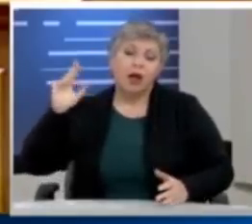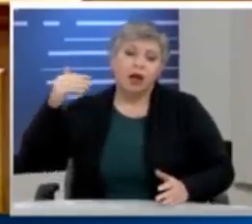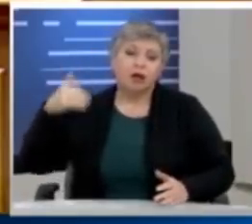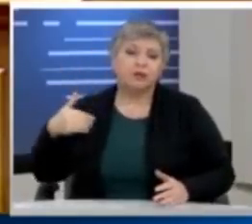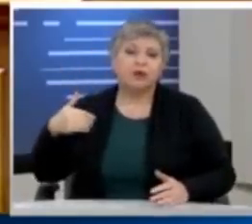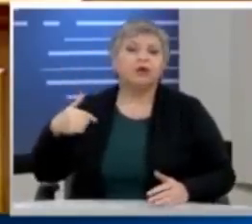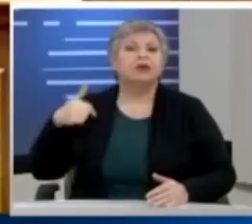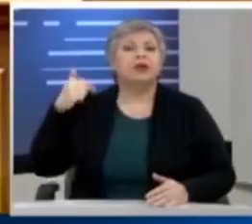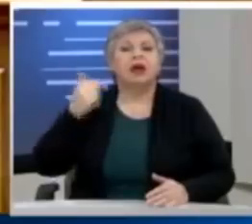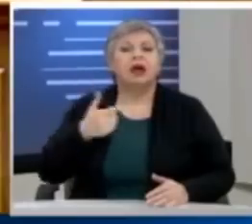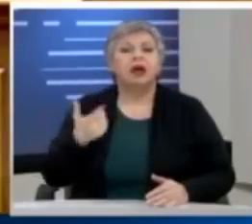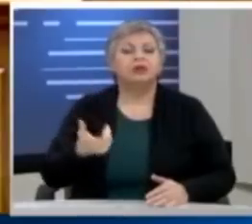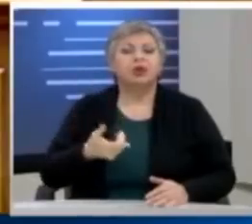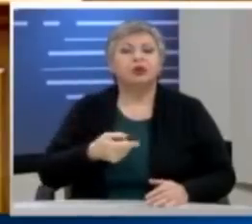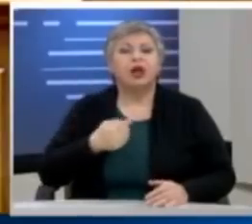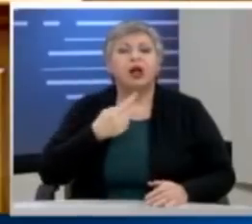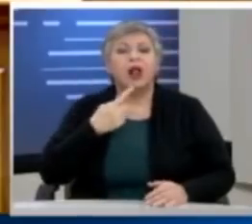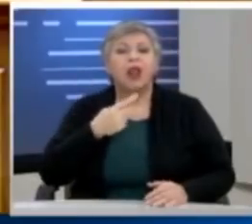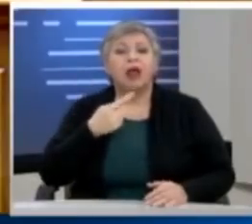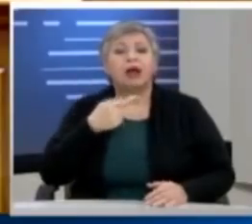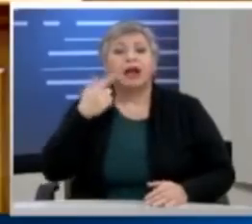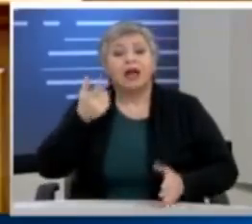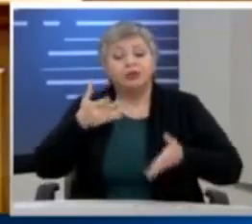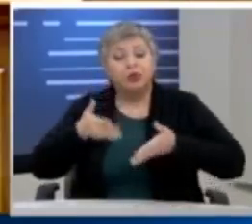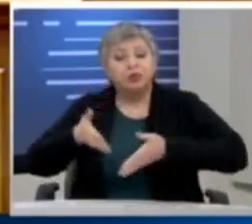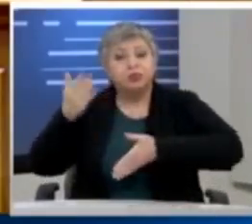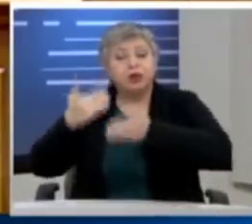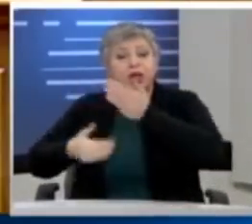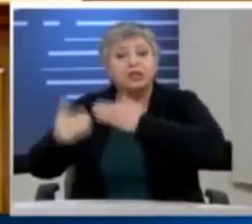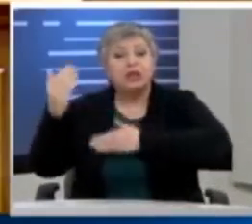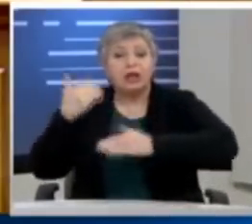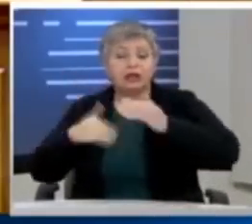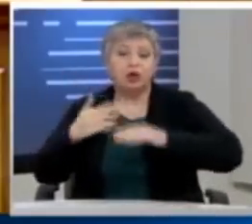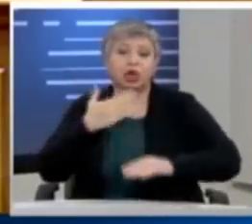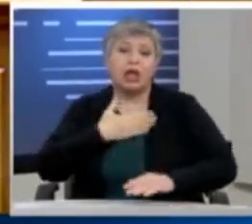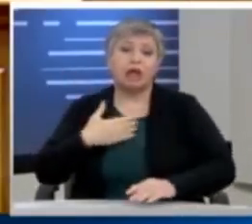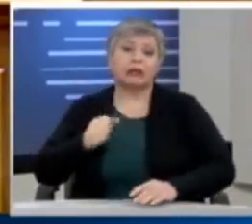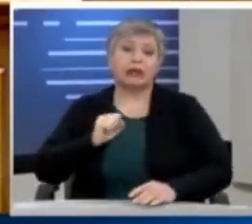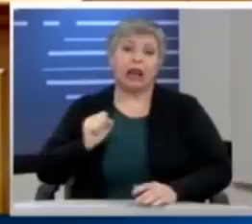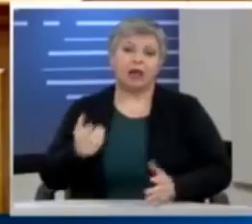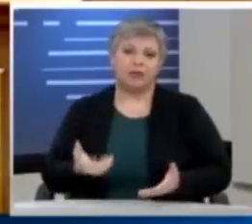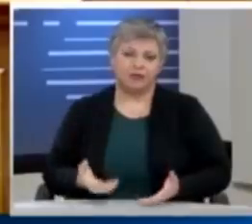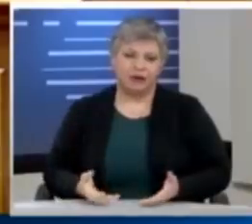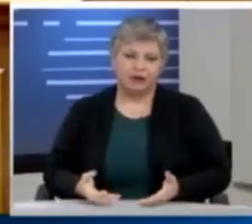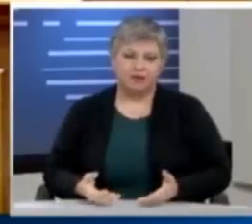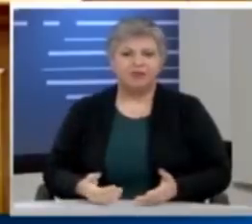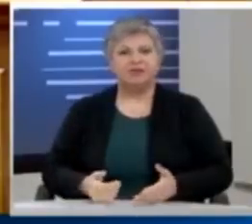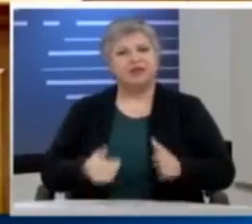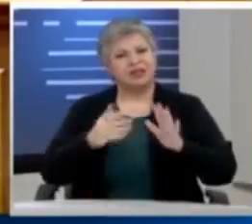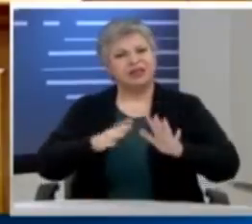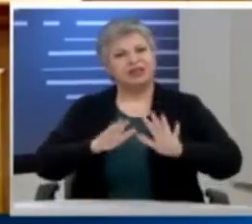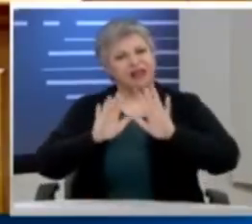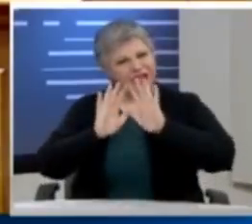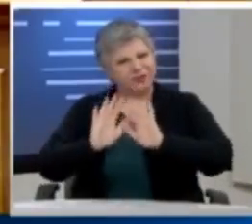προσδιορισμός χρησιμοποιούνταν η σλάβικη καταγωγή. Και αφήστε βέβαια κύριε Τσίπρα και κύριε του ΣΥΡΙΖΑ ήσυχο το